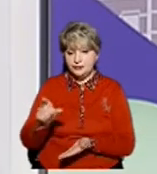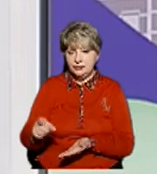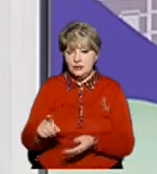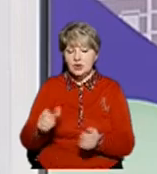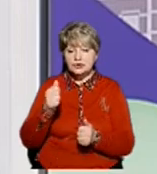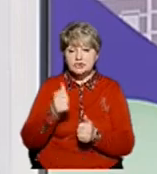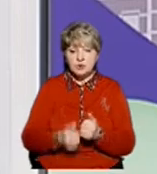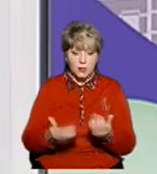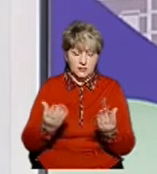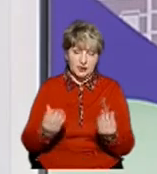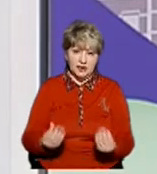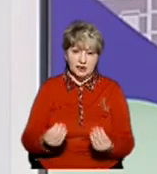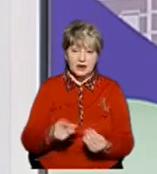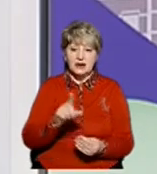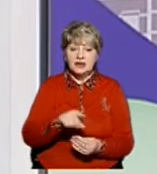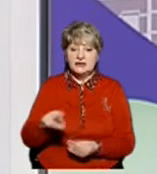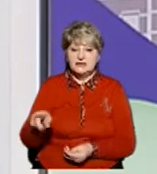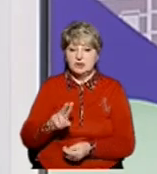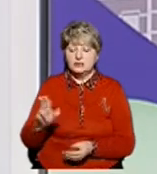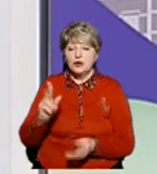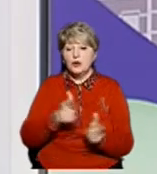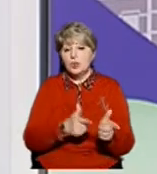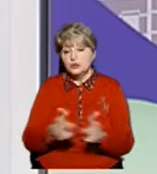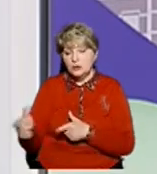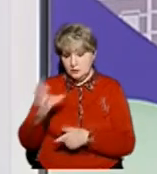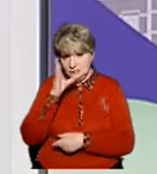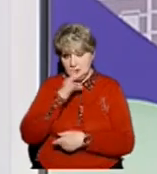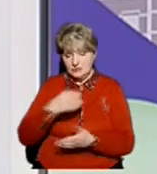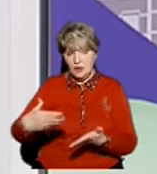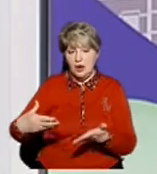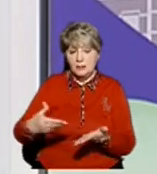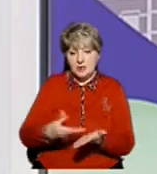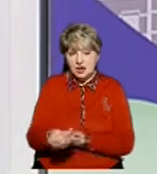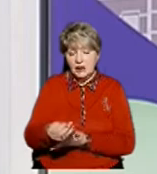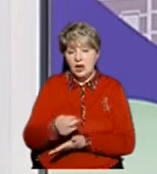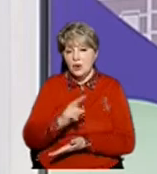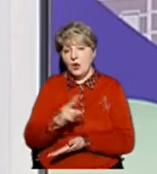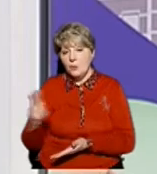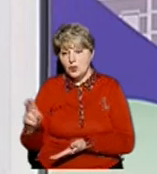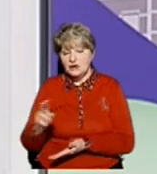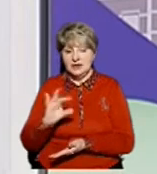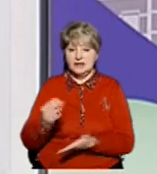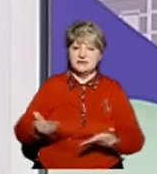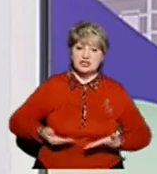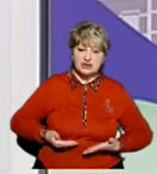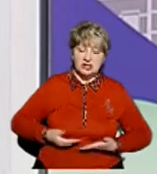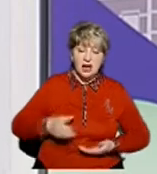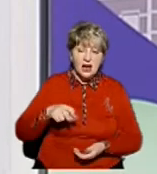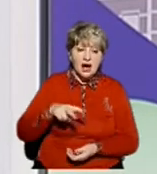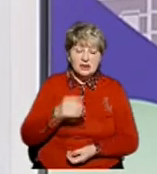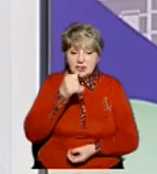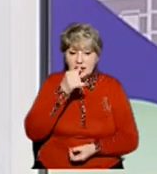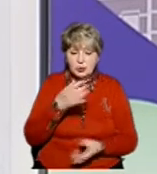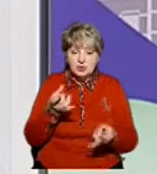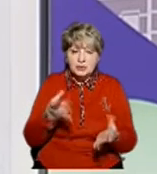люди щоденно, ті, які готові сплачувати і за комунальне, і за житло, але не можуть